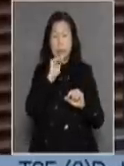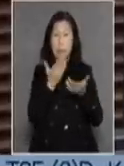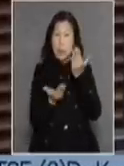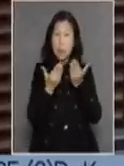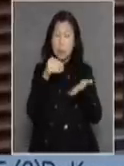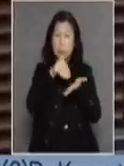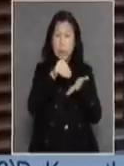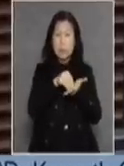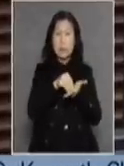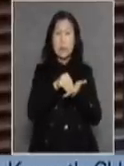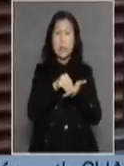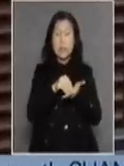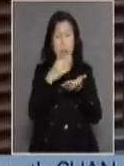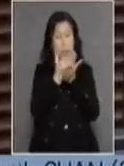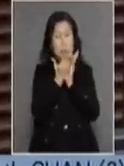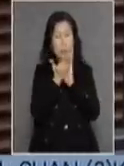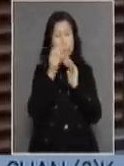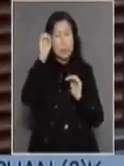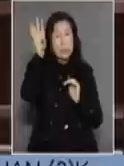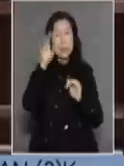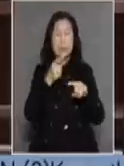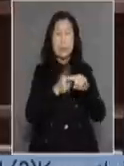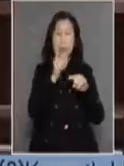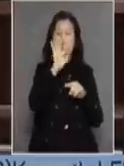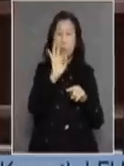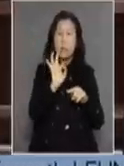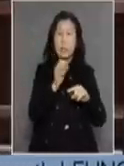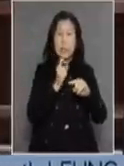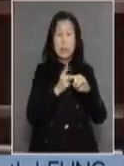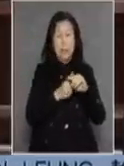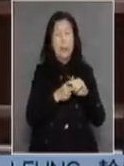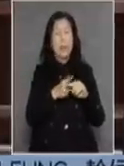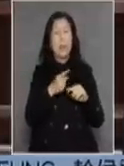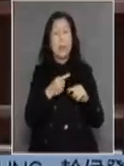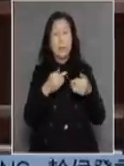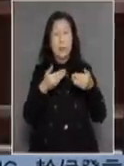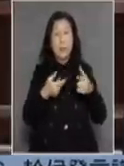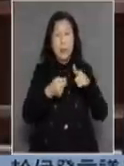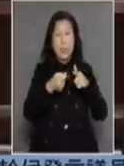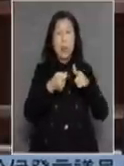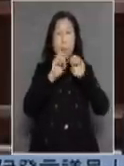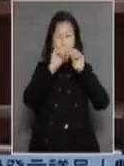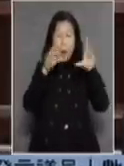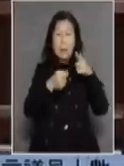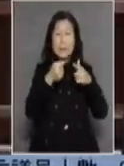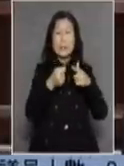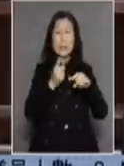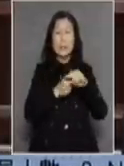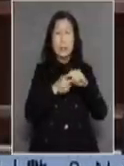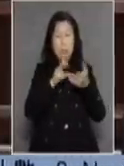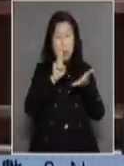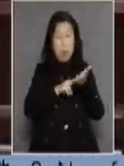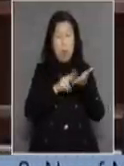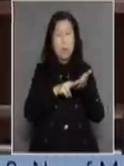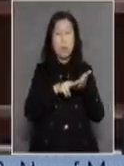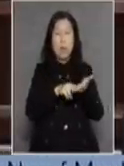實上述的建議。如果不會呢，我希望他亦都給公眾一個可以信服的理由。